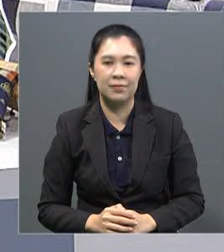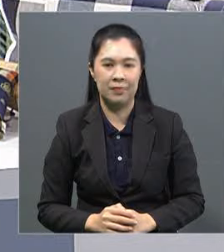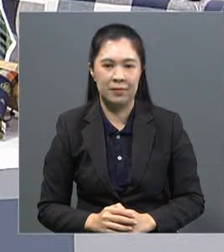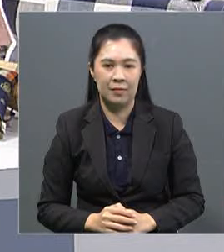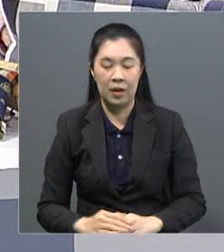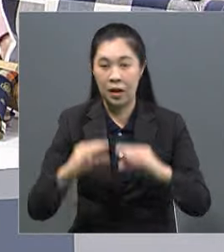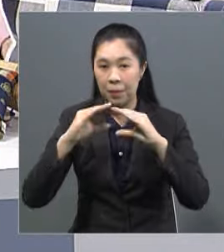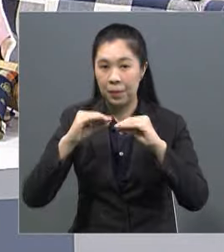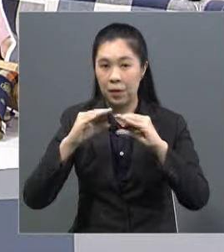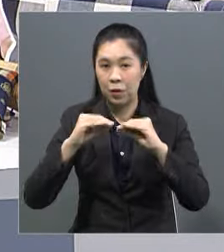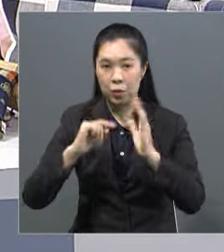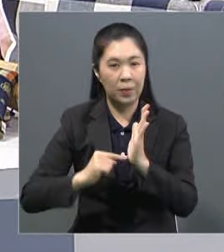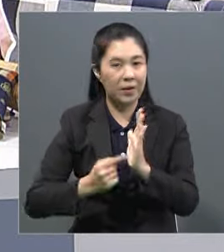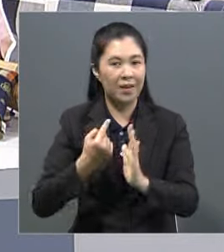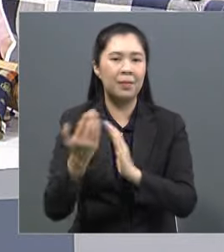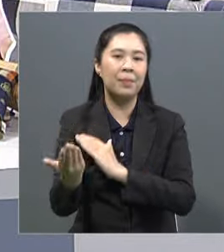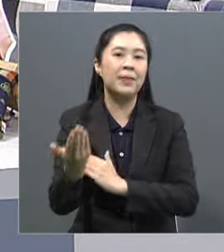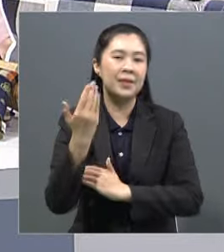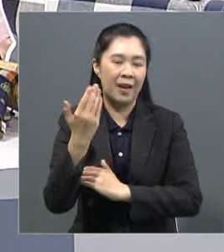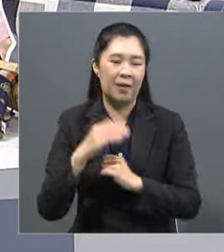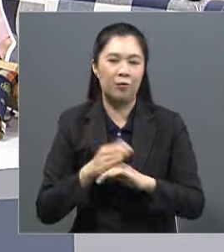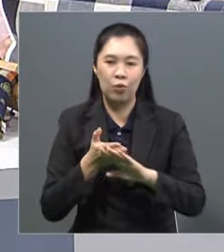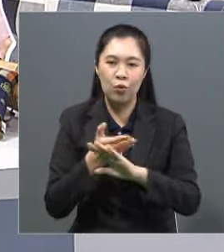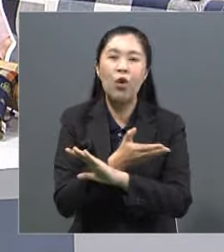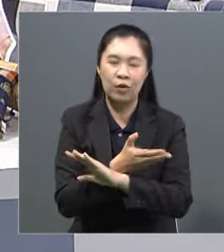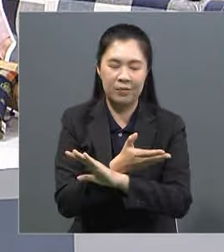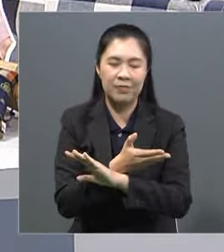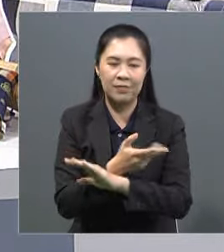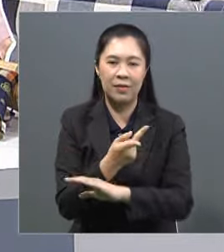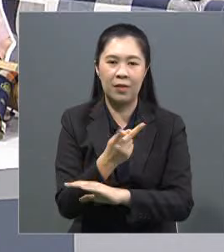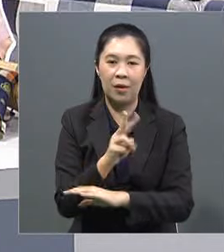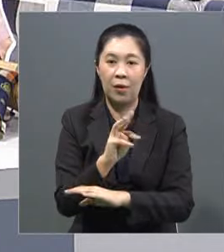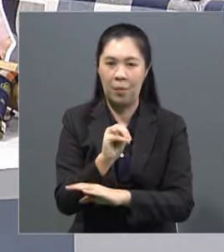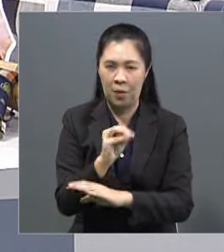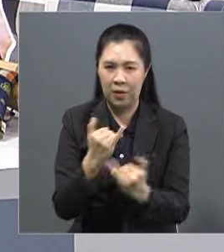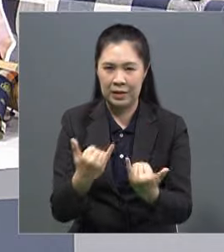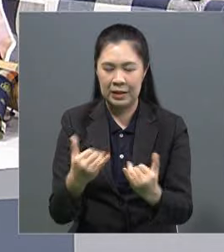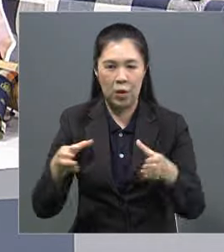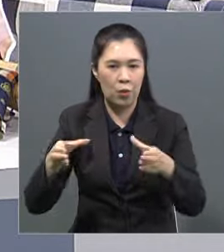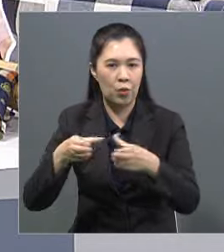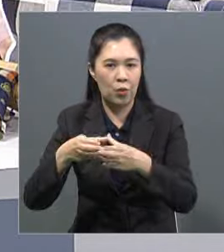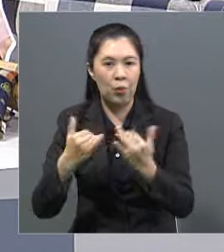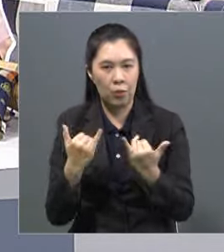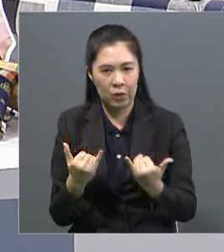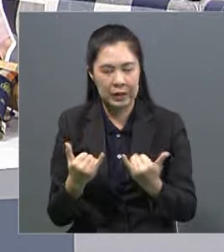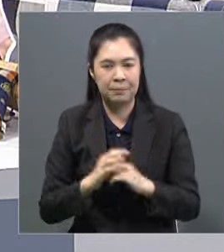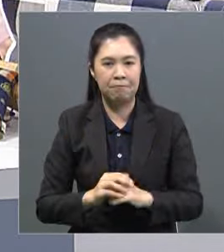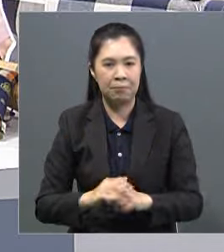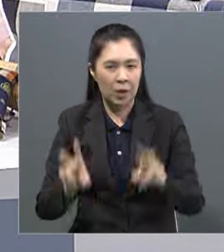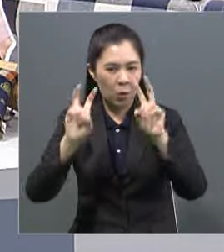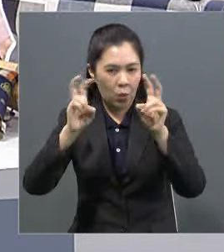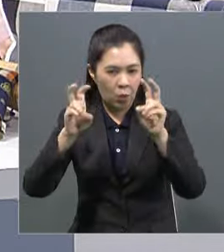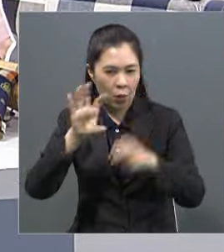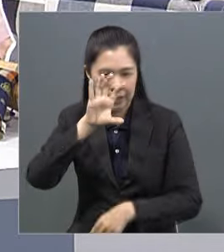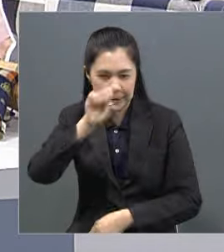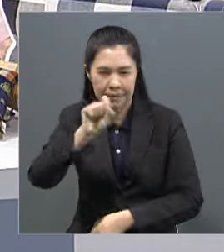ประชุมเรื่องนี้ก็คือเกิดขึ้นตั้งแต่ตอนเช้าเลยก ่ อนที่จะประชุมครม.นะครับส่วนการประชุมครม.ประชุมคณะรัฐมนตรีวันนี้เนี่ยประเด็นที่เราจะต้องติดตามหลัก